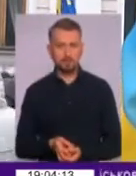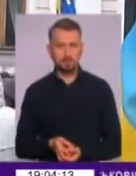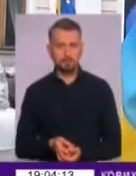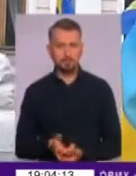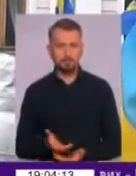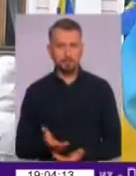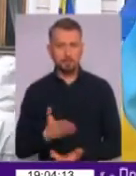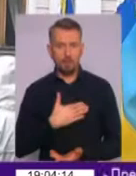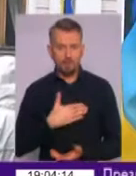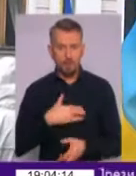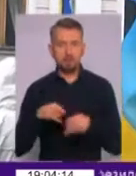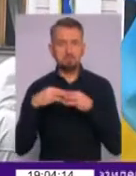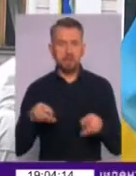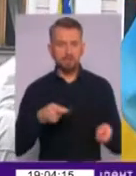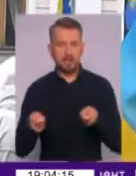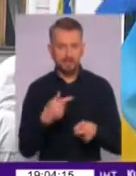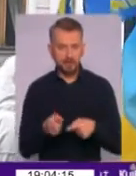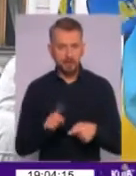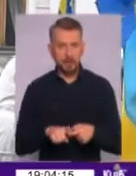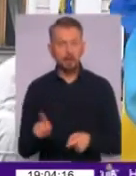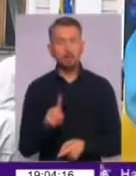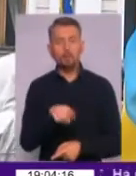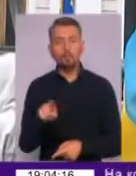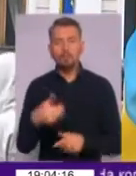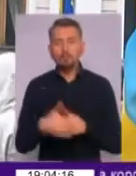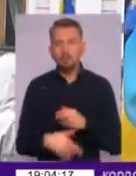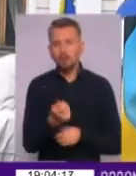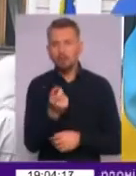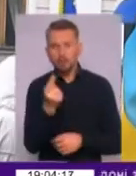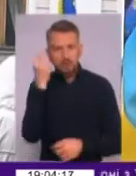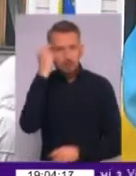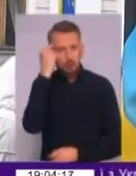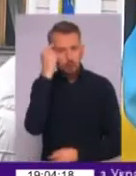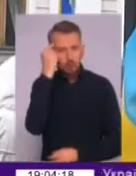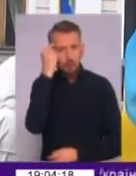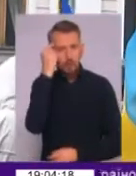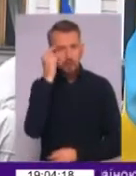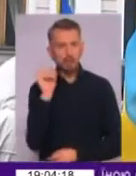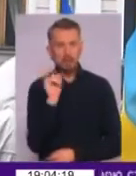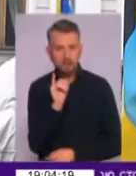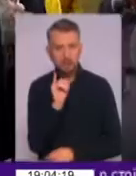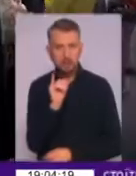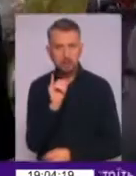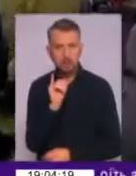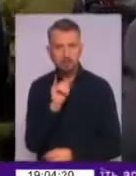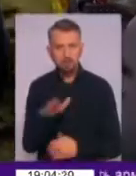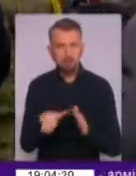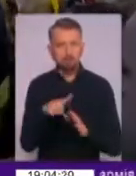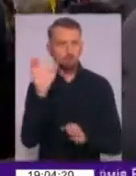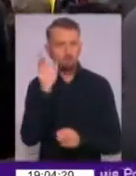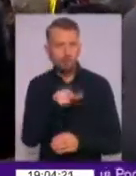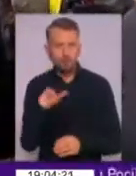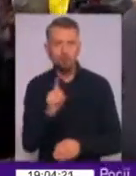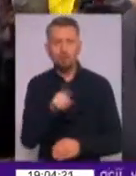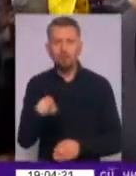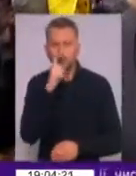наші правительства ці, щоб вони вже трошки задумувалися і йшли за людьми. Вони ж не розуміють, що